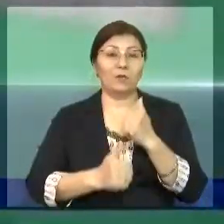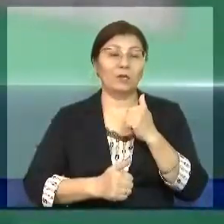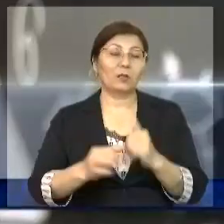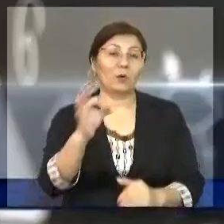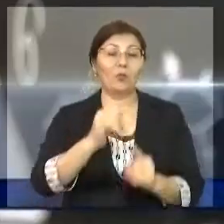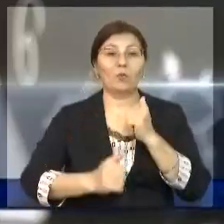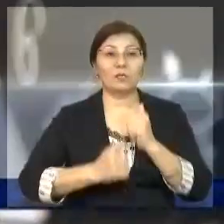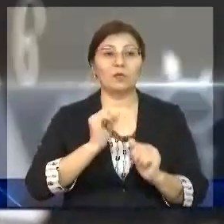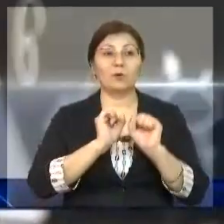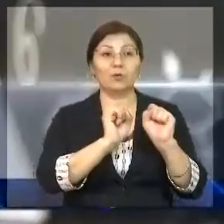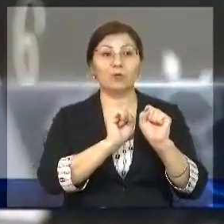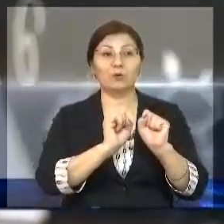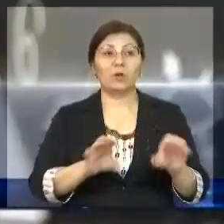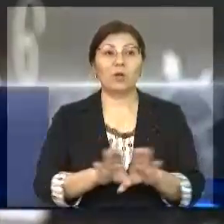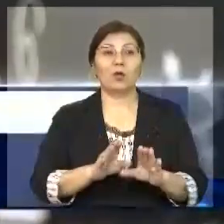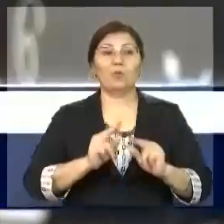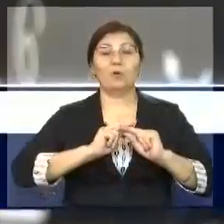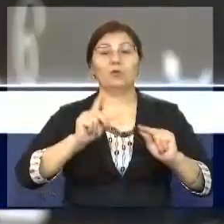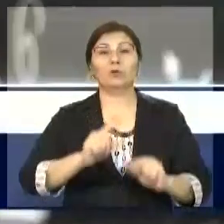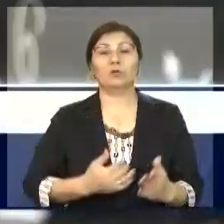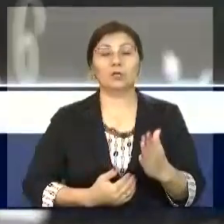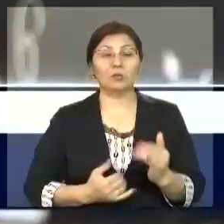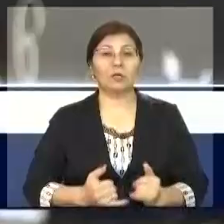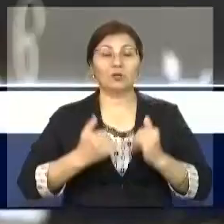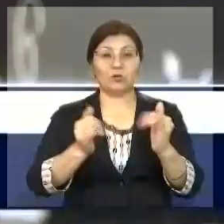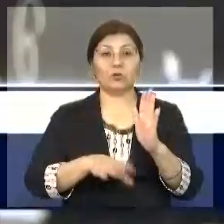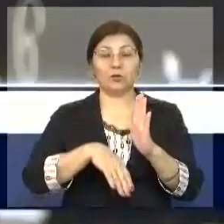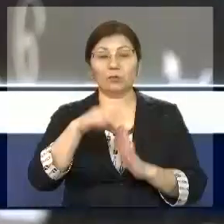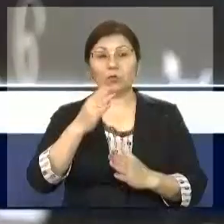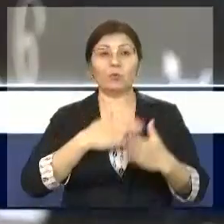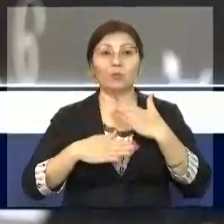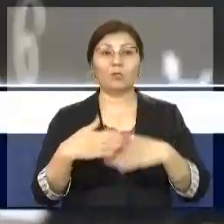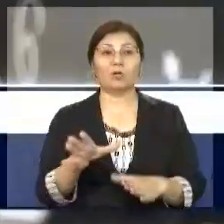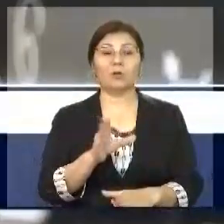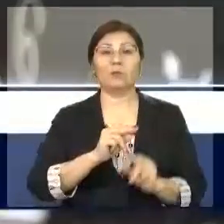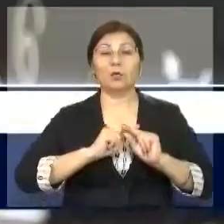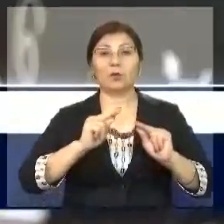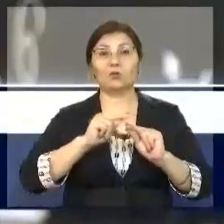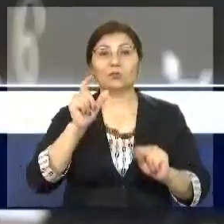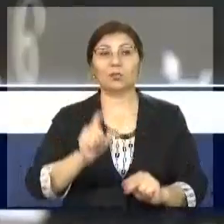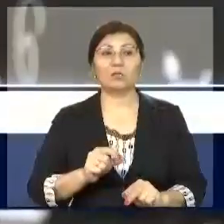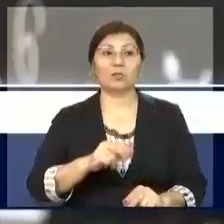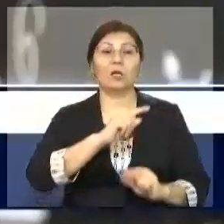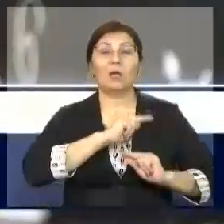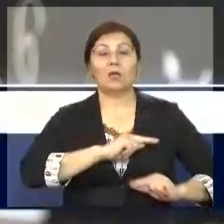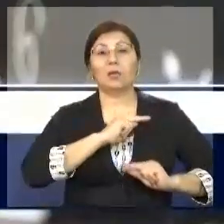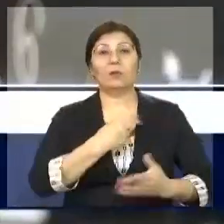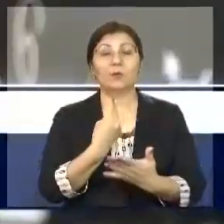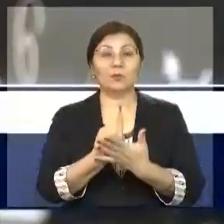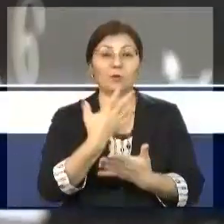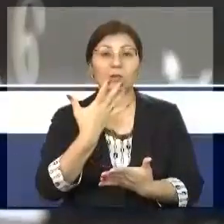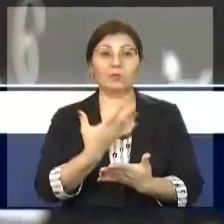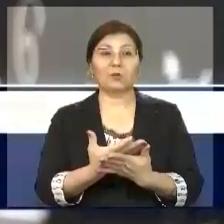асқақтатып жүр. Бұл ұстаздар үшін үлкен бір қуаныш, өйткені барлық ұстаздардың еңбегі бағаланып